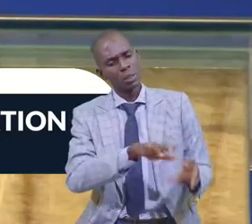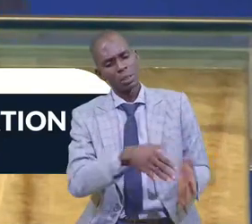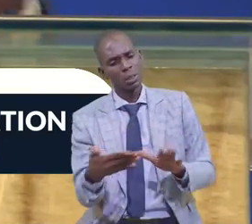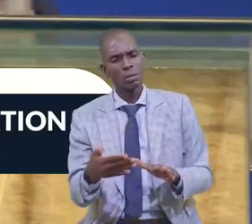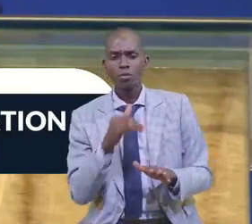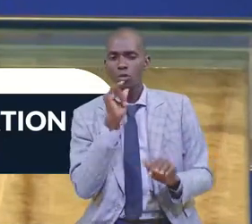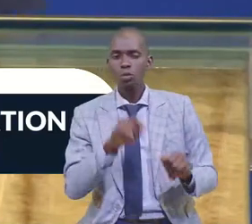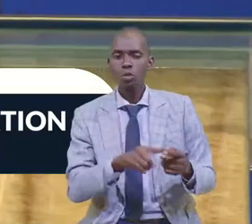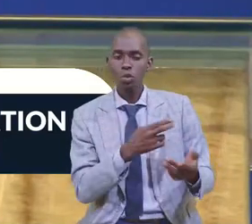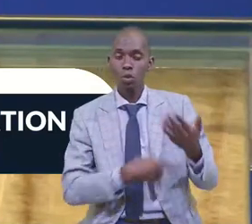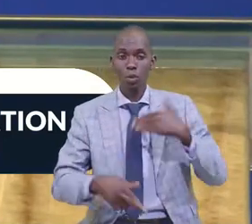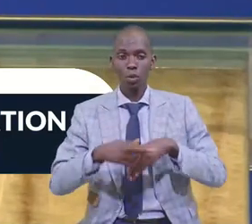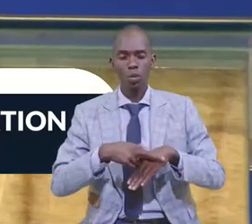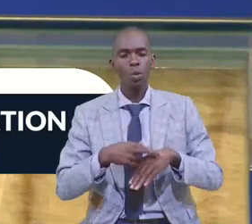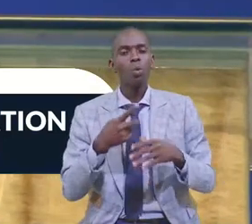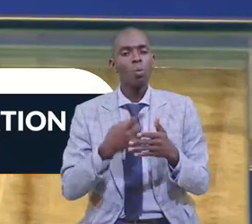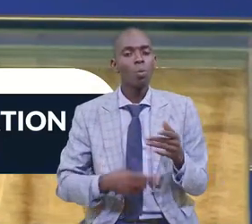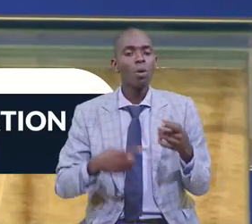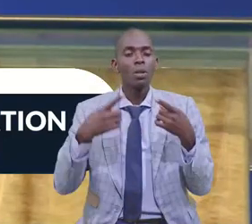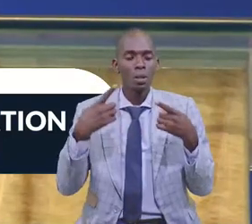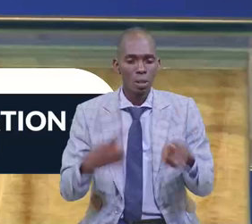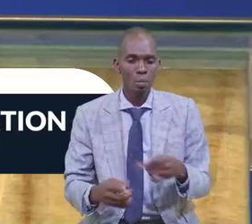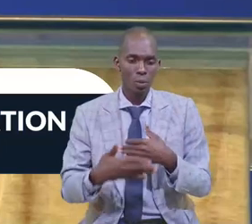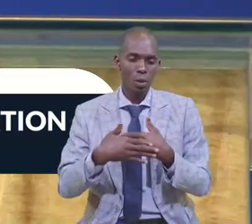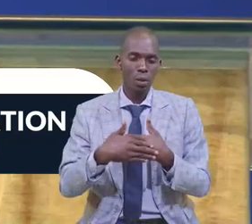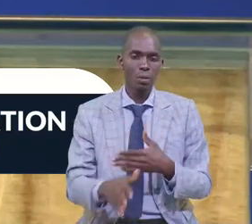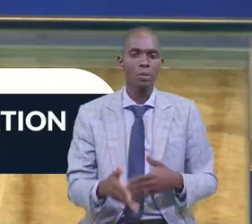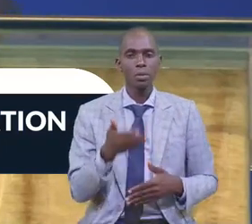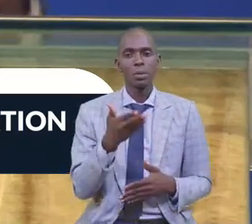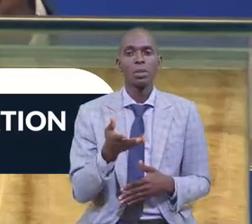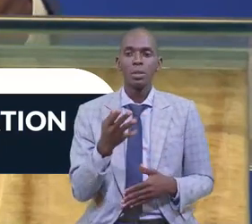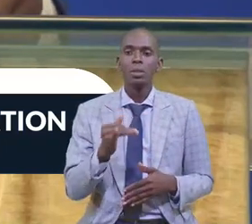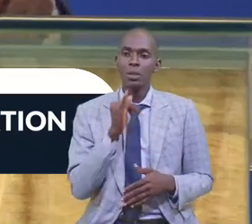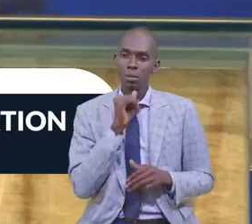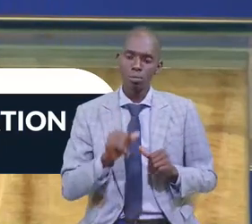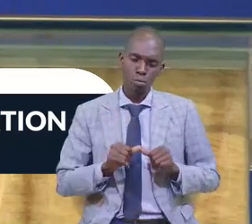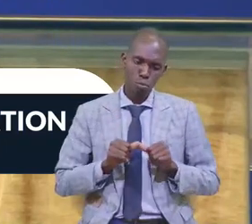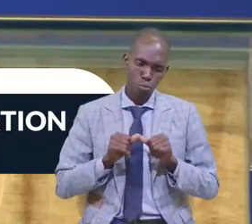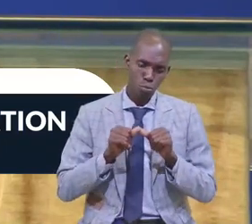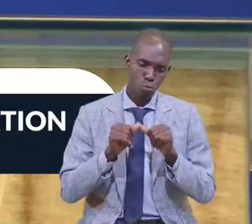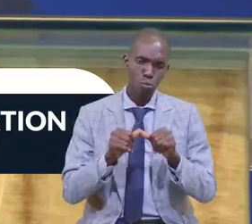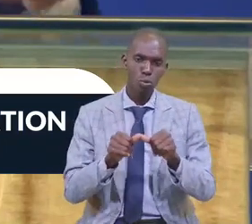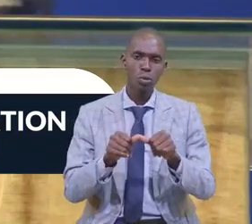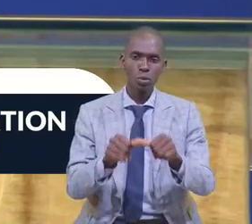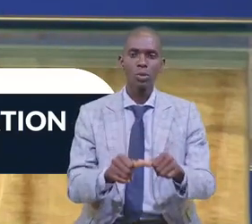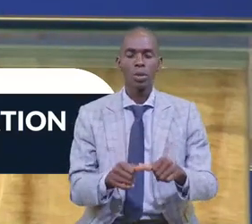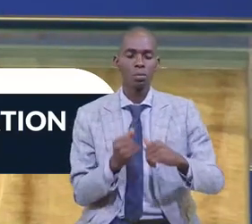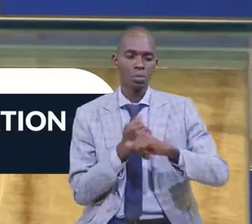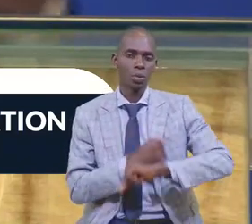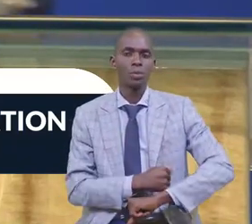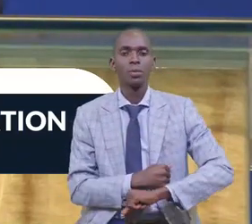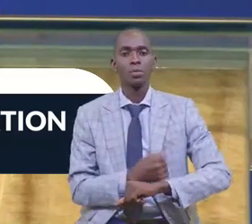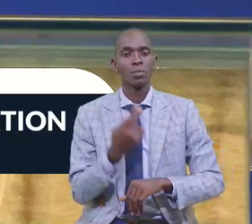plus ici. Après cette mort déclarée, il y a la préservation perpétuelle